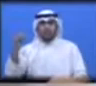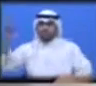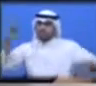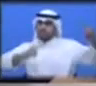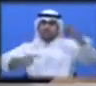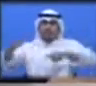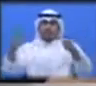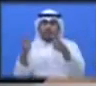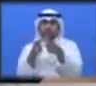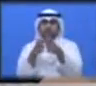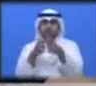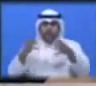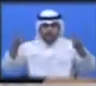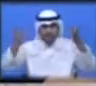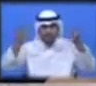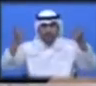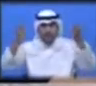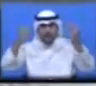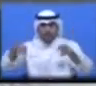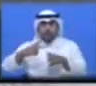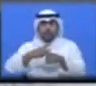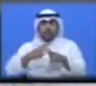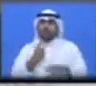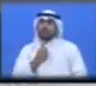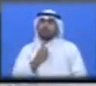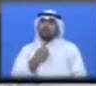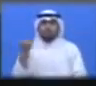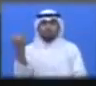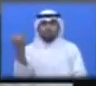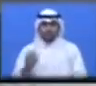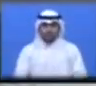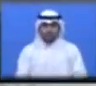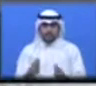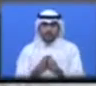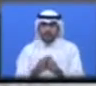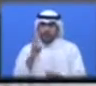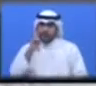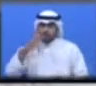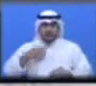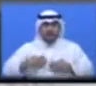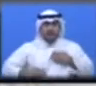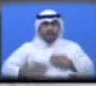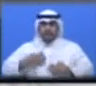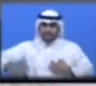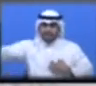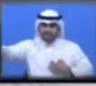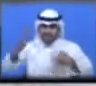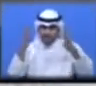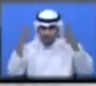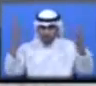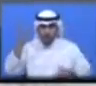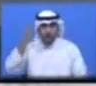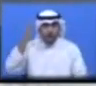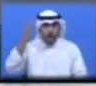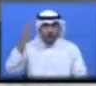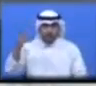بالوطن يعني أمور ثقافية عامة، يعني مدى تأثيره على نفوسنا إحنا في كباحثين. إحنا